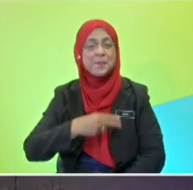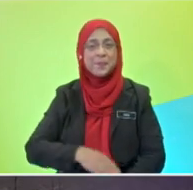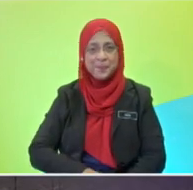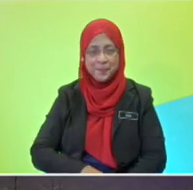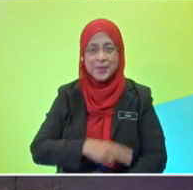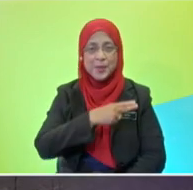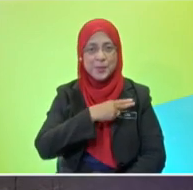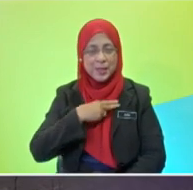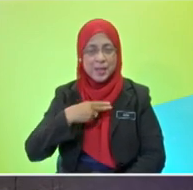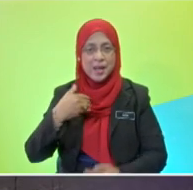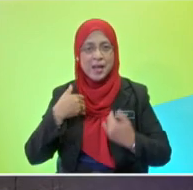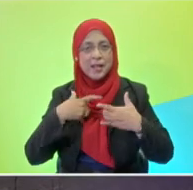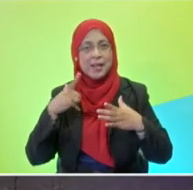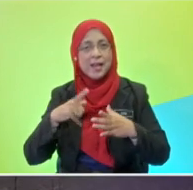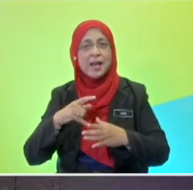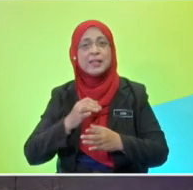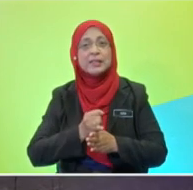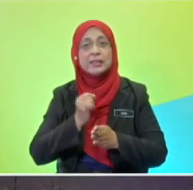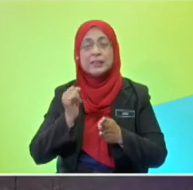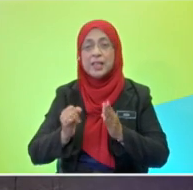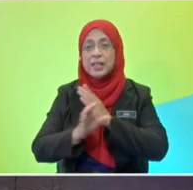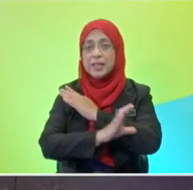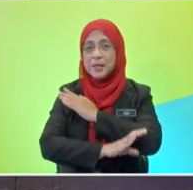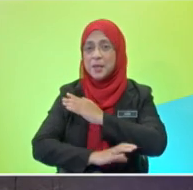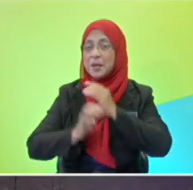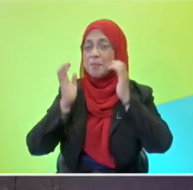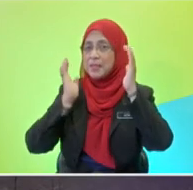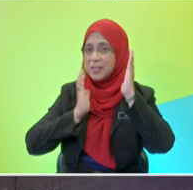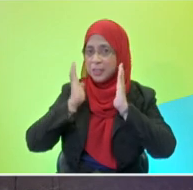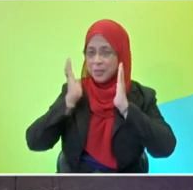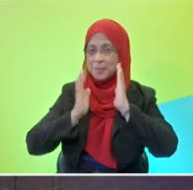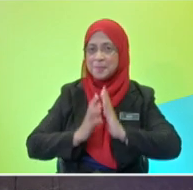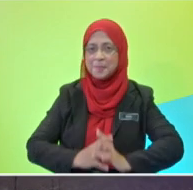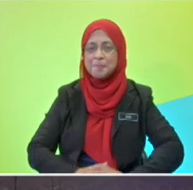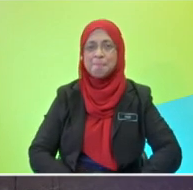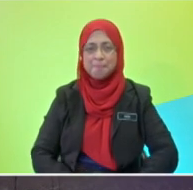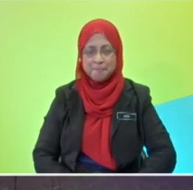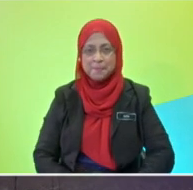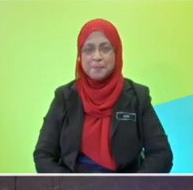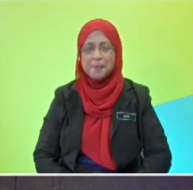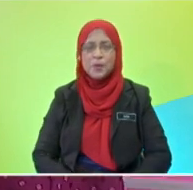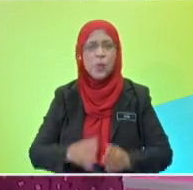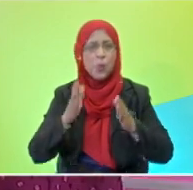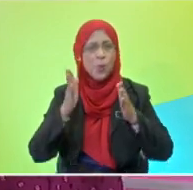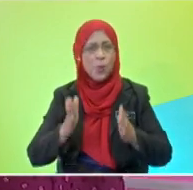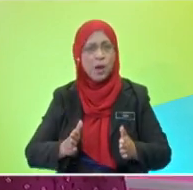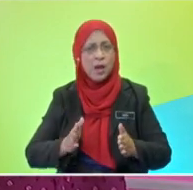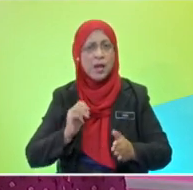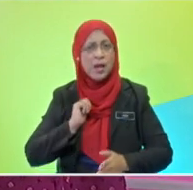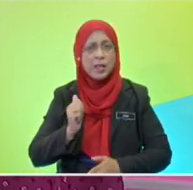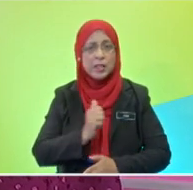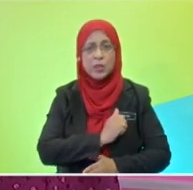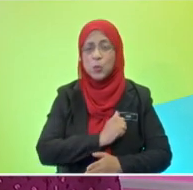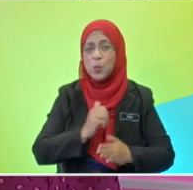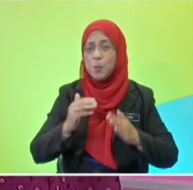juga merupakan Jiran bagi negara kemudian orang ahli sebuah rumah